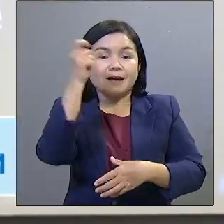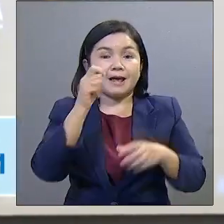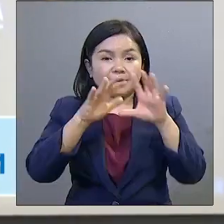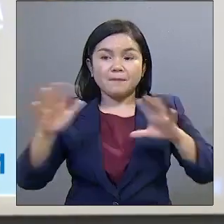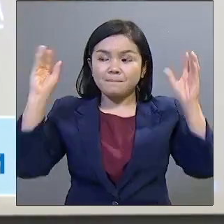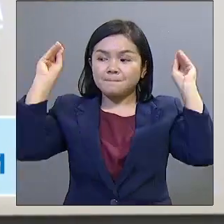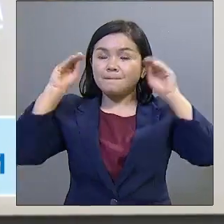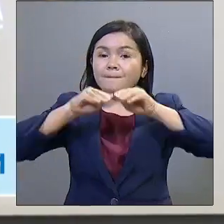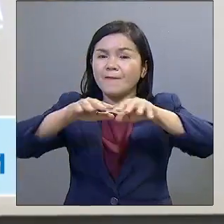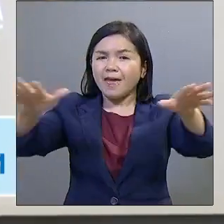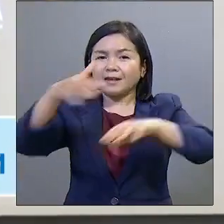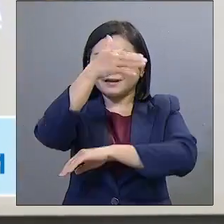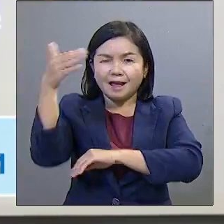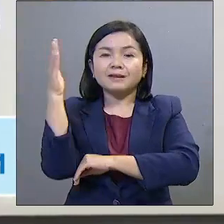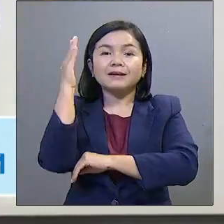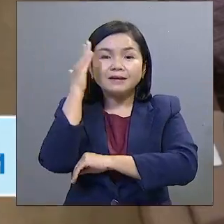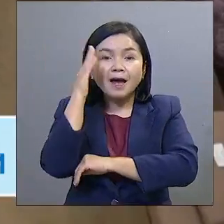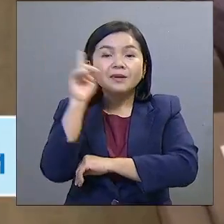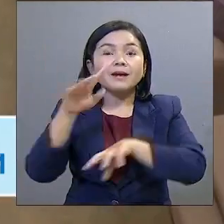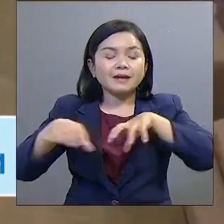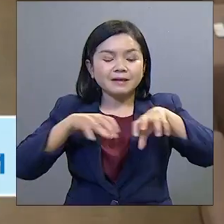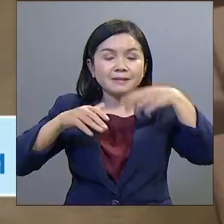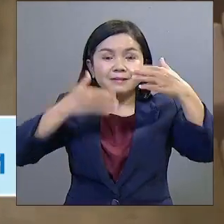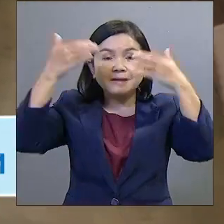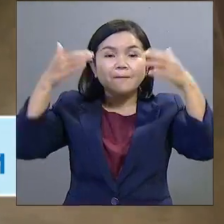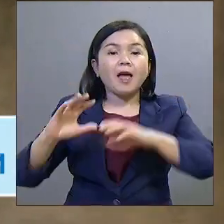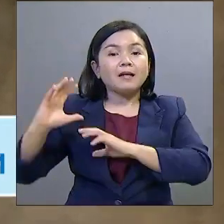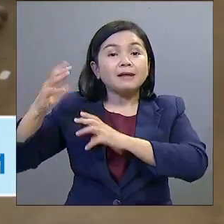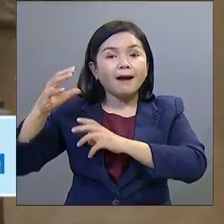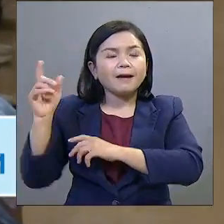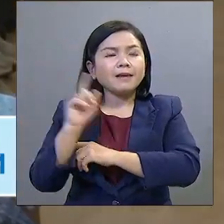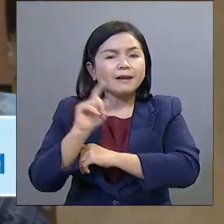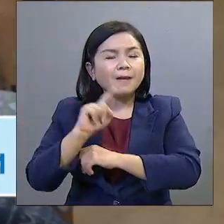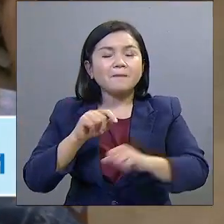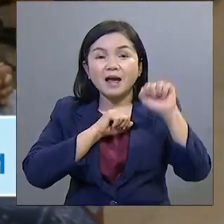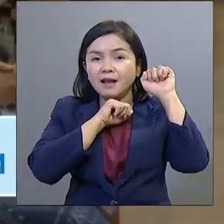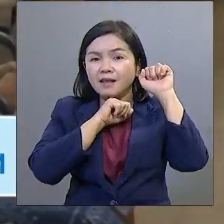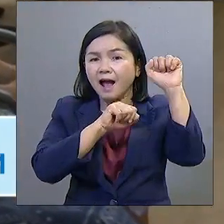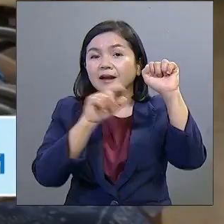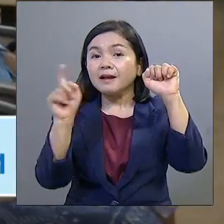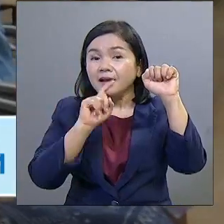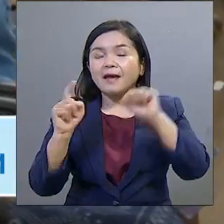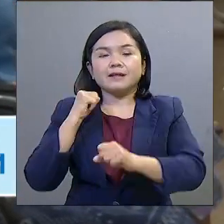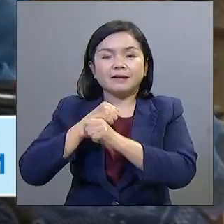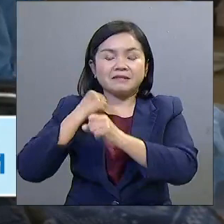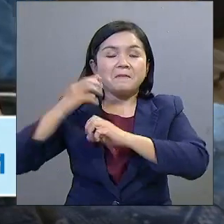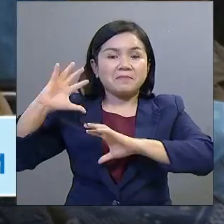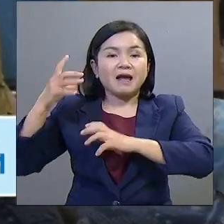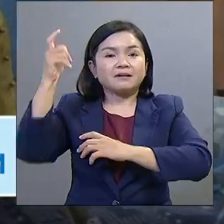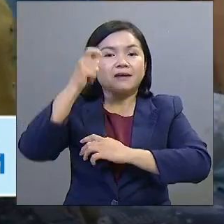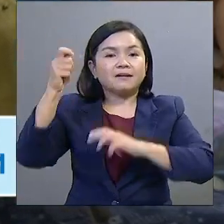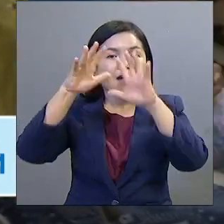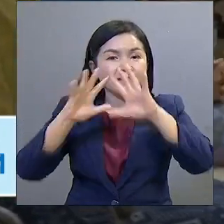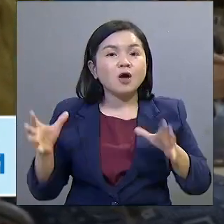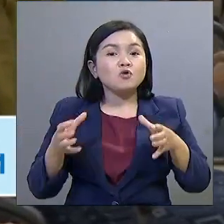พร่สู่ระดับนานาชาตินะคะแล้วก็การจัดงานในปีนี้เป็นการตอกย้ำและประกาศศักยภาพอุตสาหกรรมภาพยนตร์อาเซียนและชาติภา